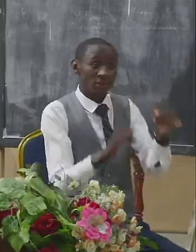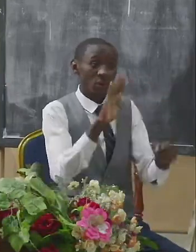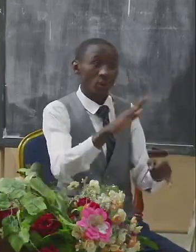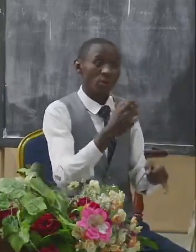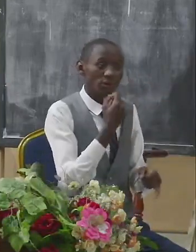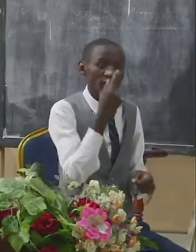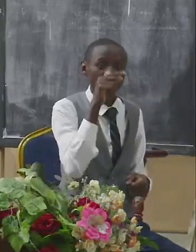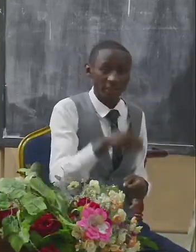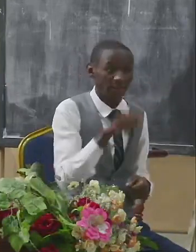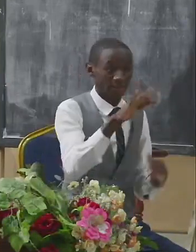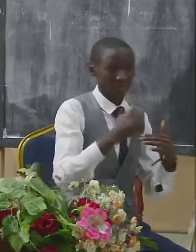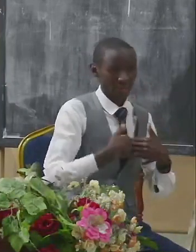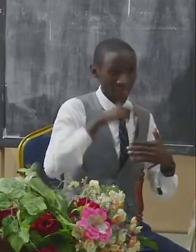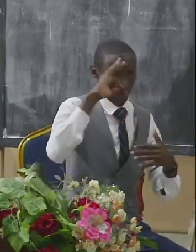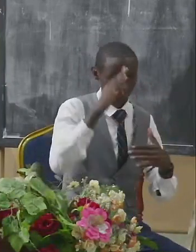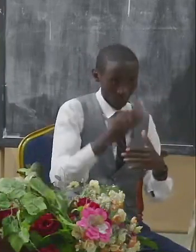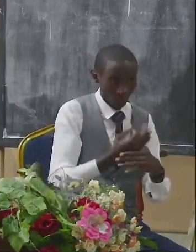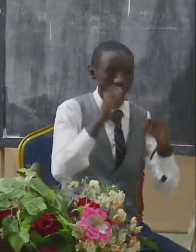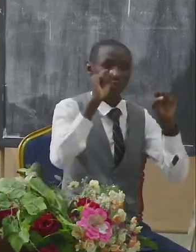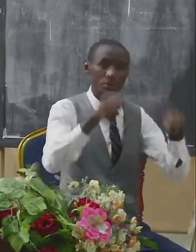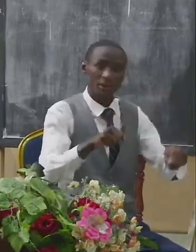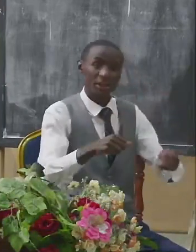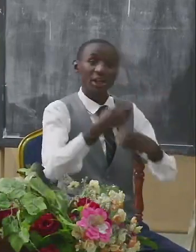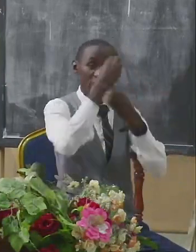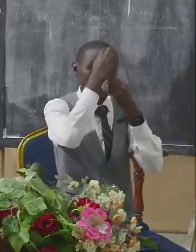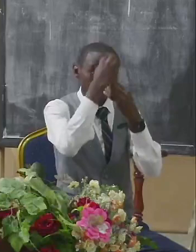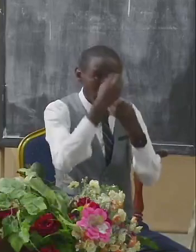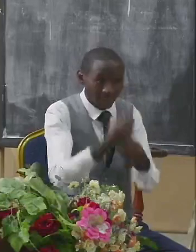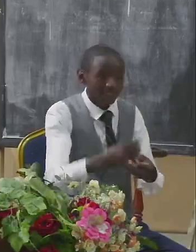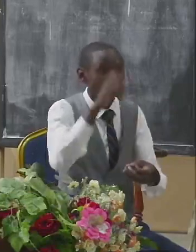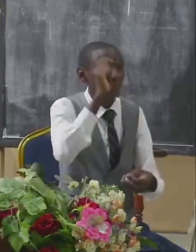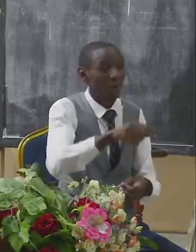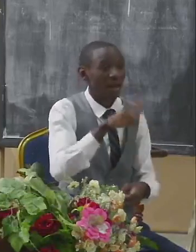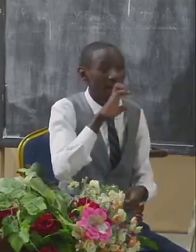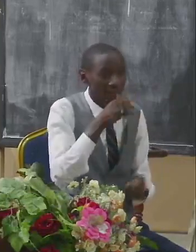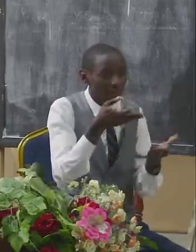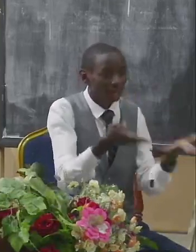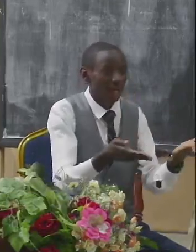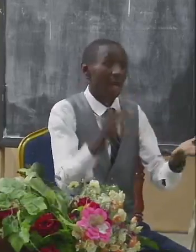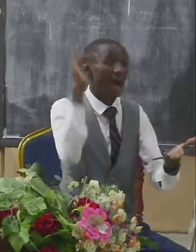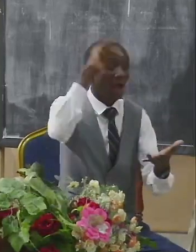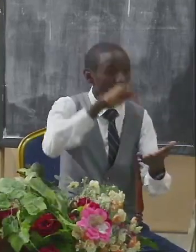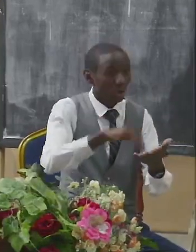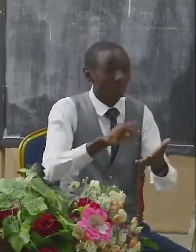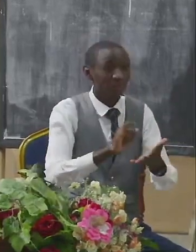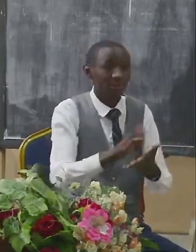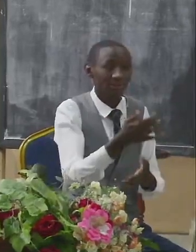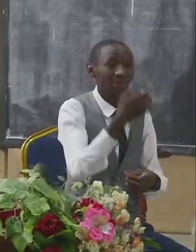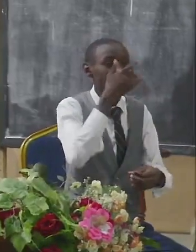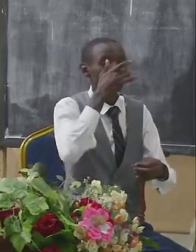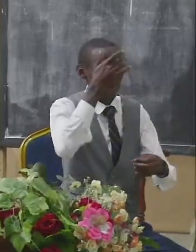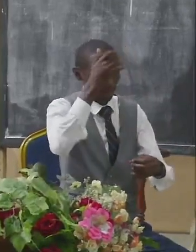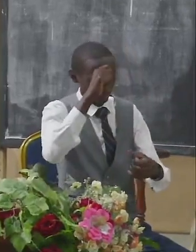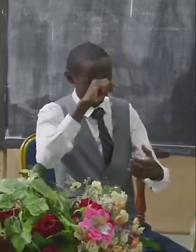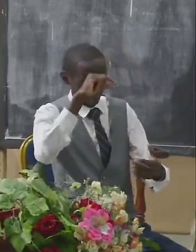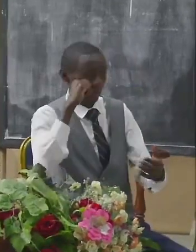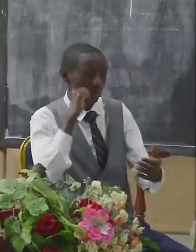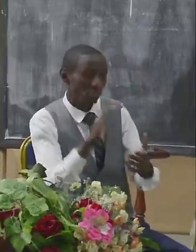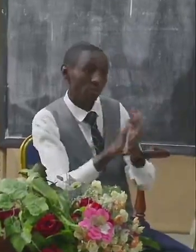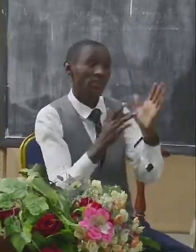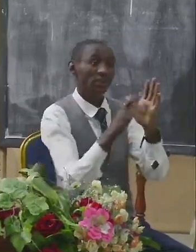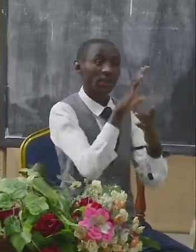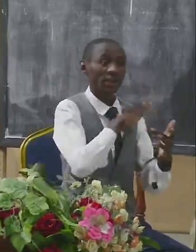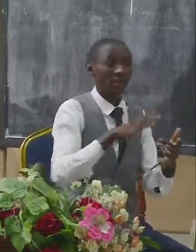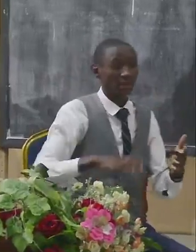foi. Kama unasema uko na imani. Oui. L'obéissance doit être là. Utif, et ça c'est l'épouse de Jésus Christ. Na ule ni bibi arusi wa Yesu Christ.